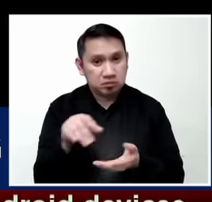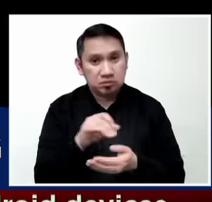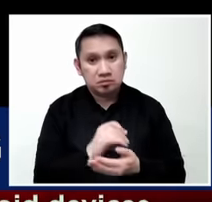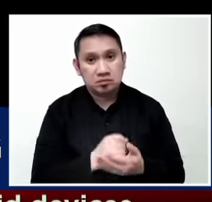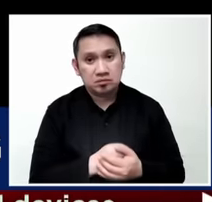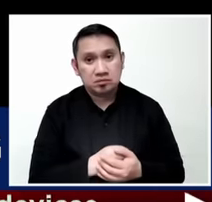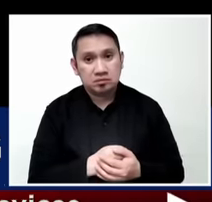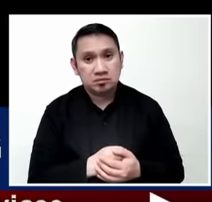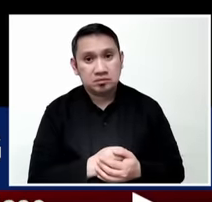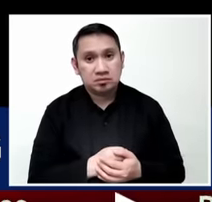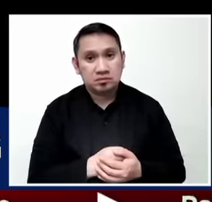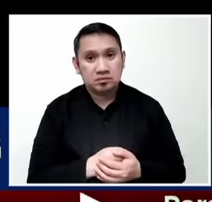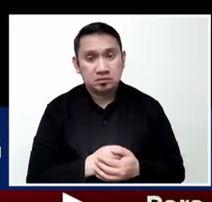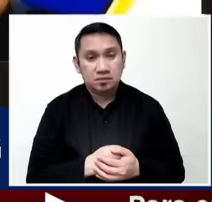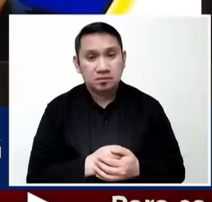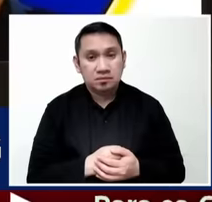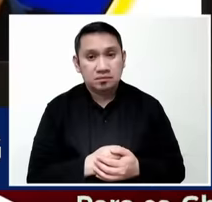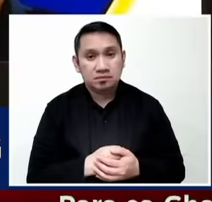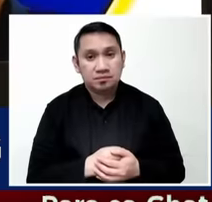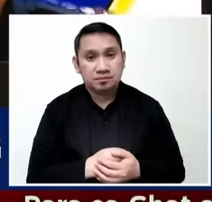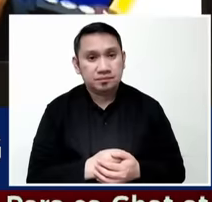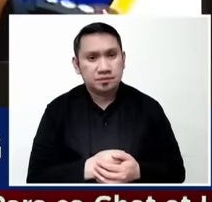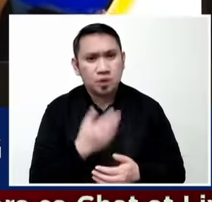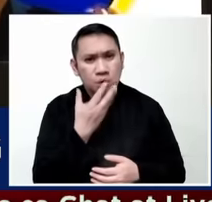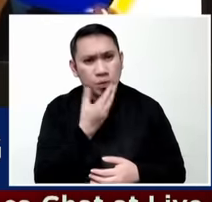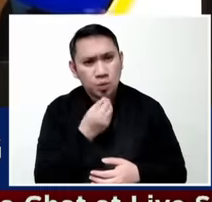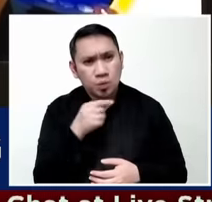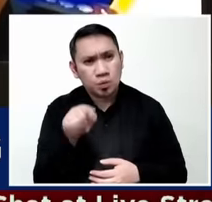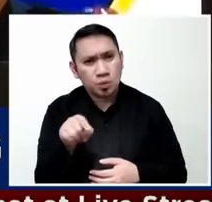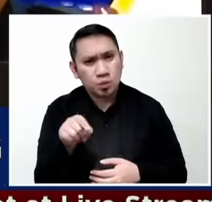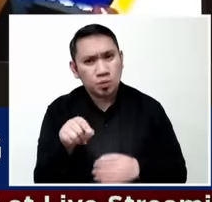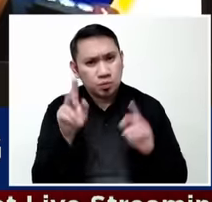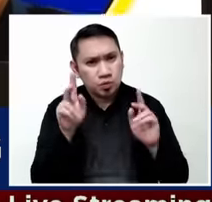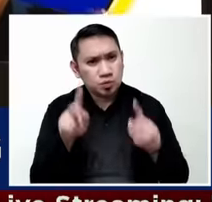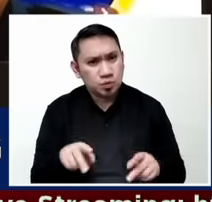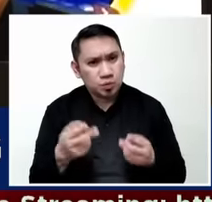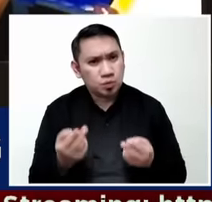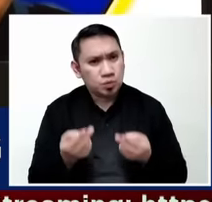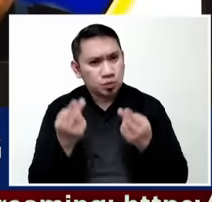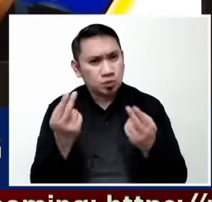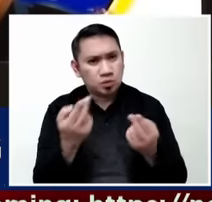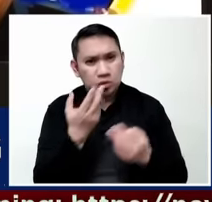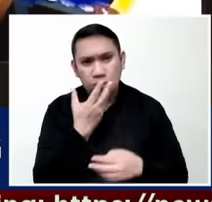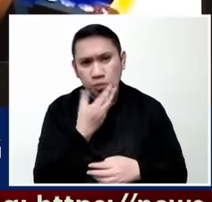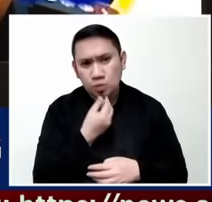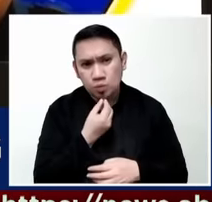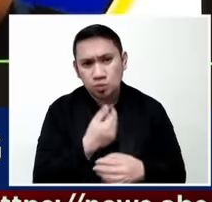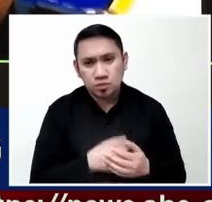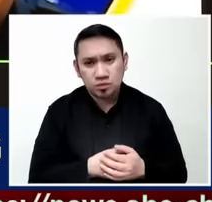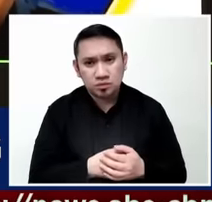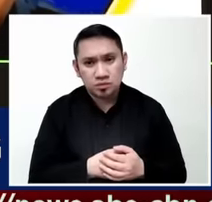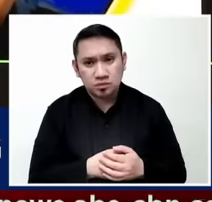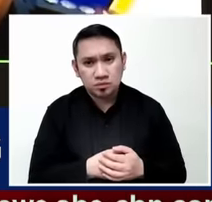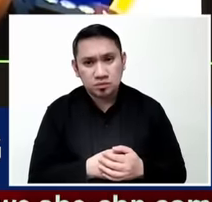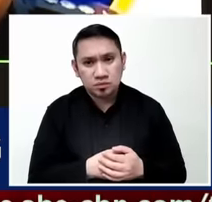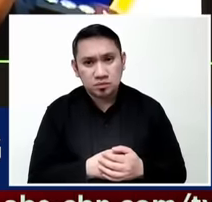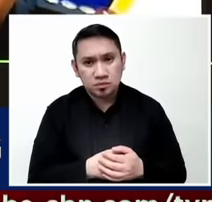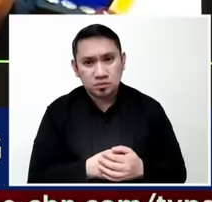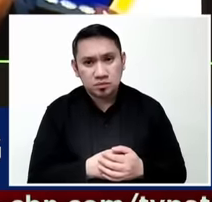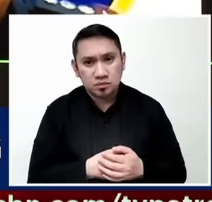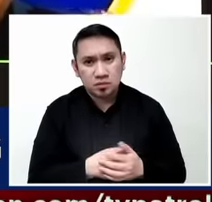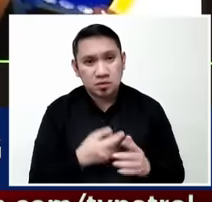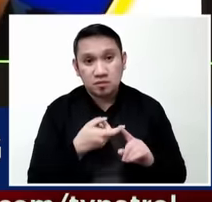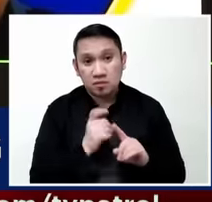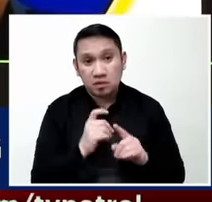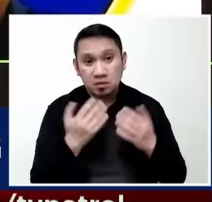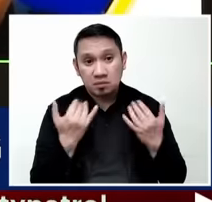yung information. Para kanino po bang kandidato po yun? Yung ginagawa niya, binibigay niya? For now po,